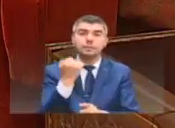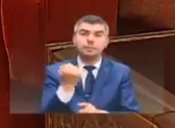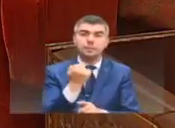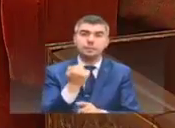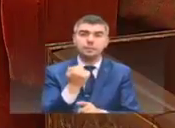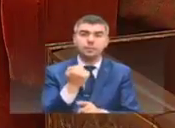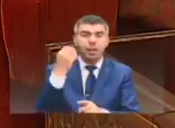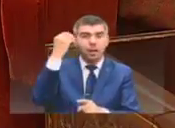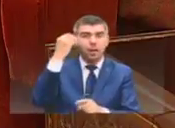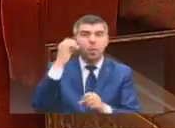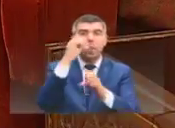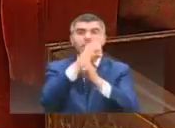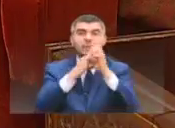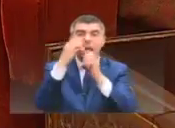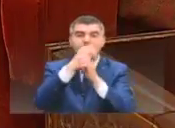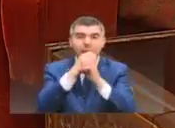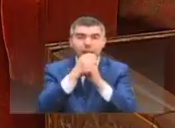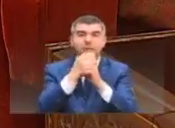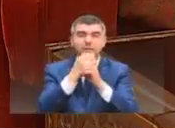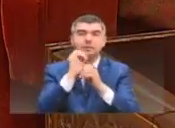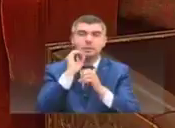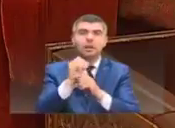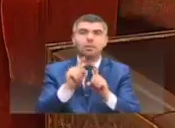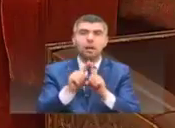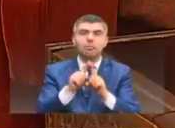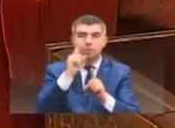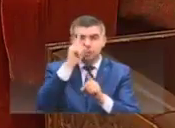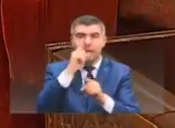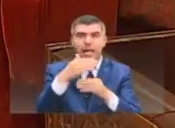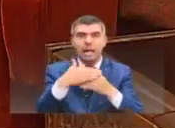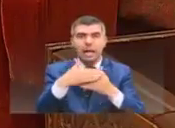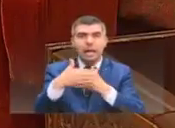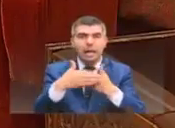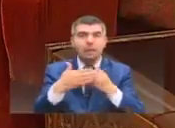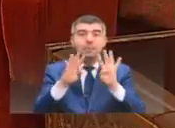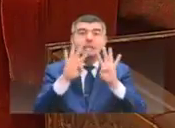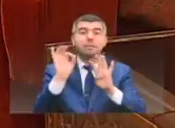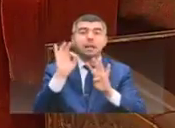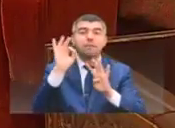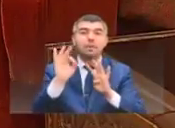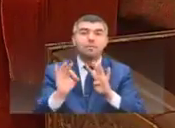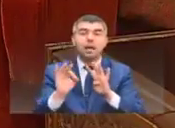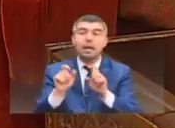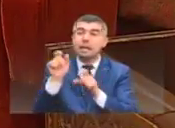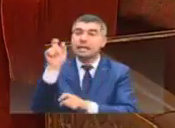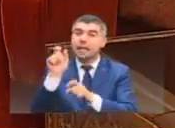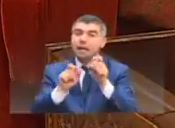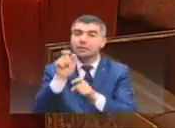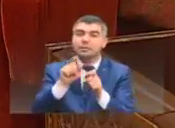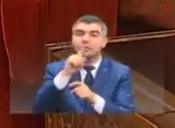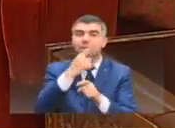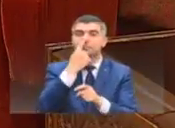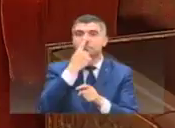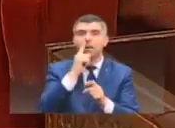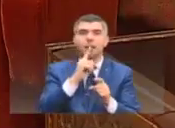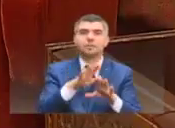وزان واقليم شفشاون لنسبه تقدم الاشغال 80%، ولكن فيها مشكل تعرض الساكنه. وانا اتقاسم معكم هذا